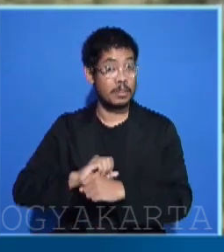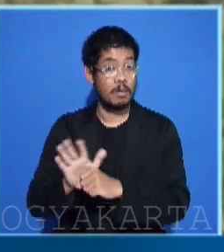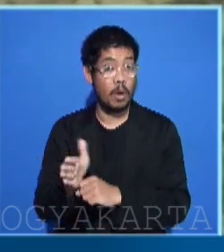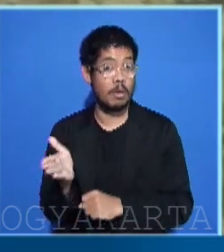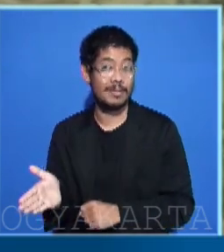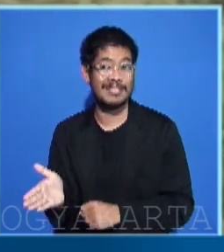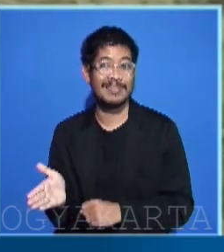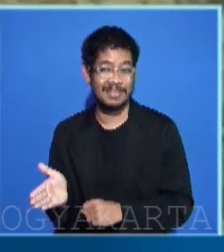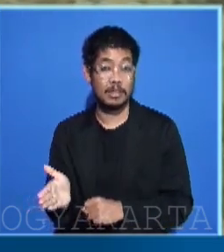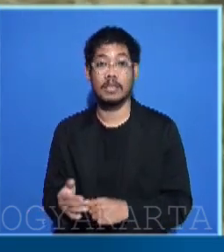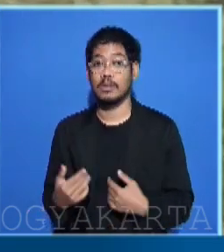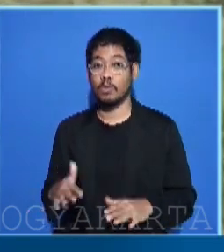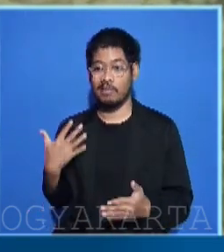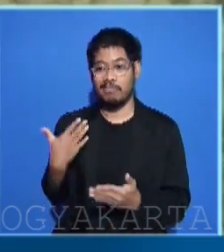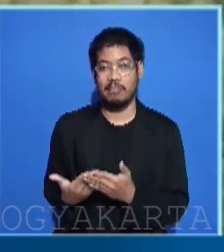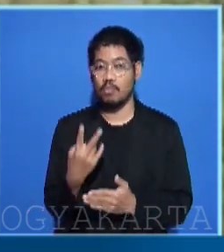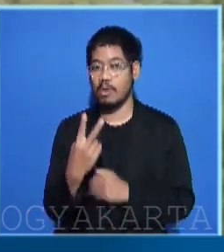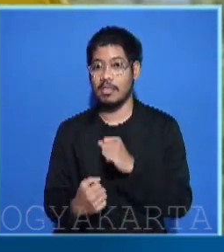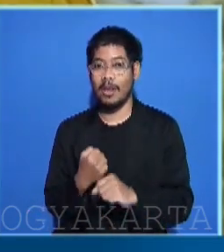2 tahun ini